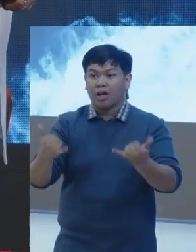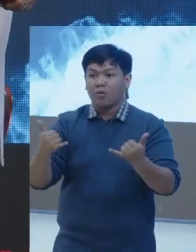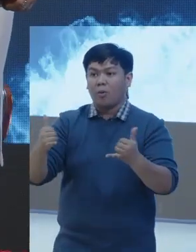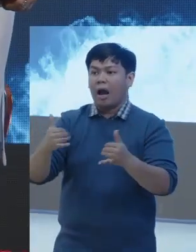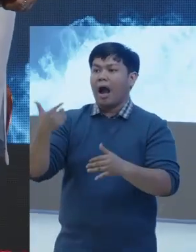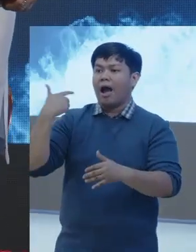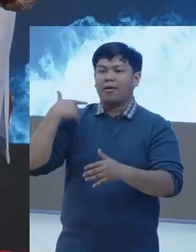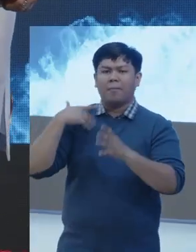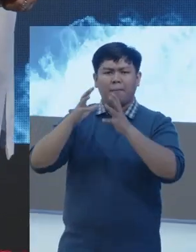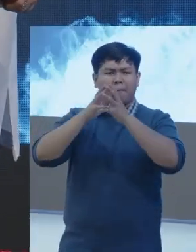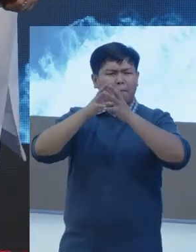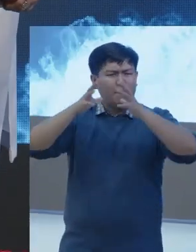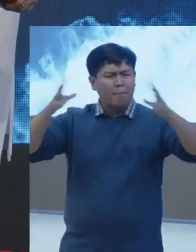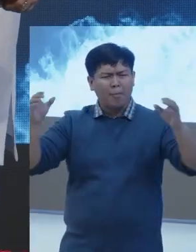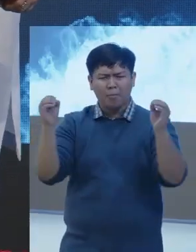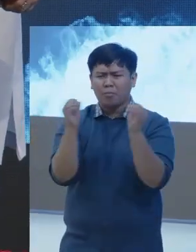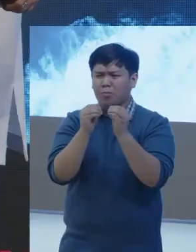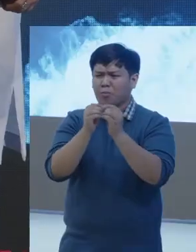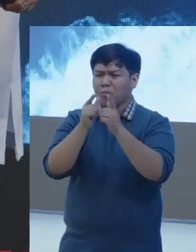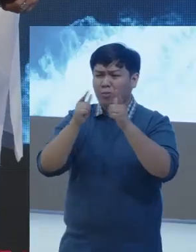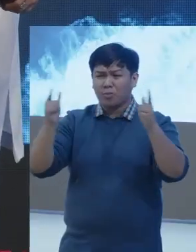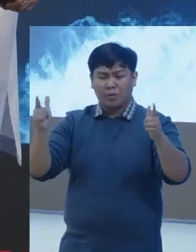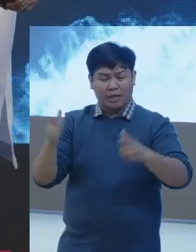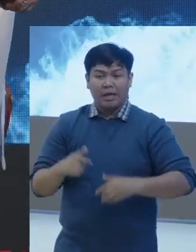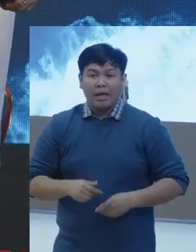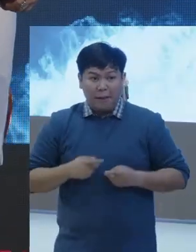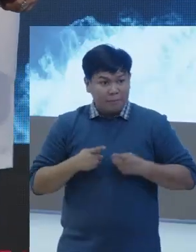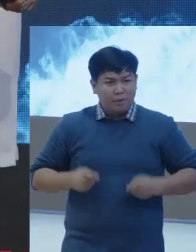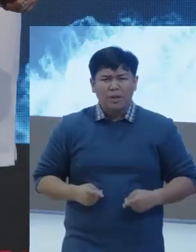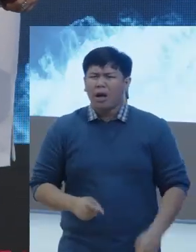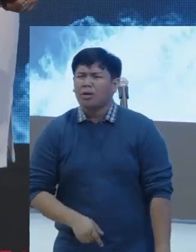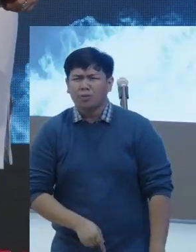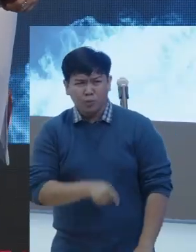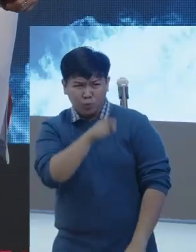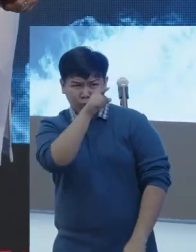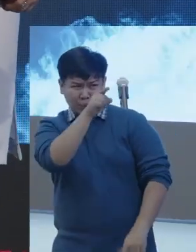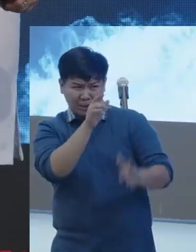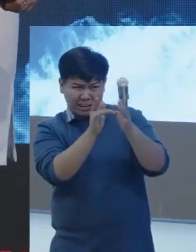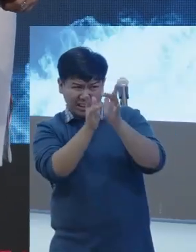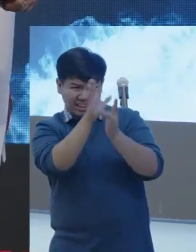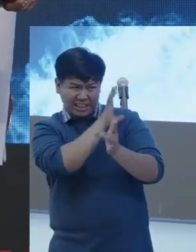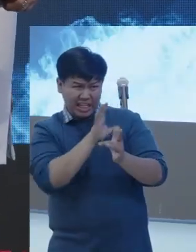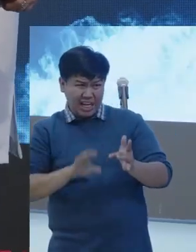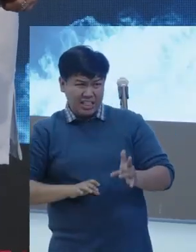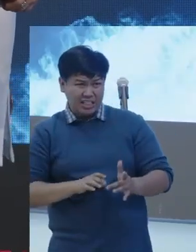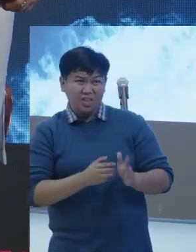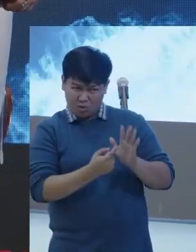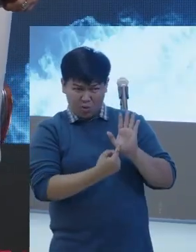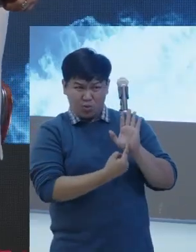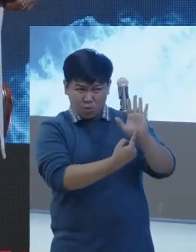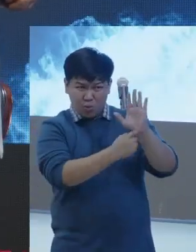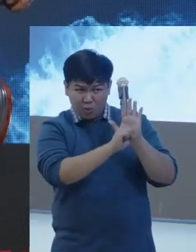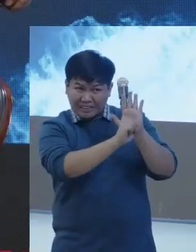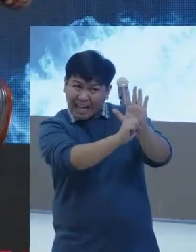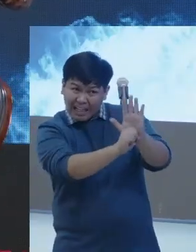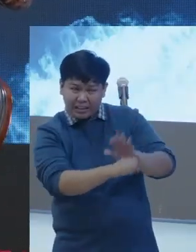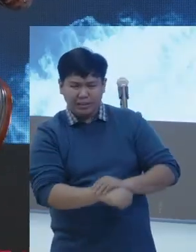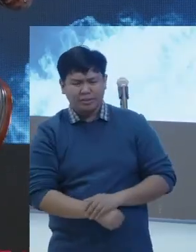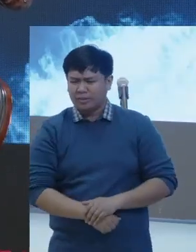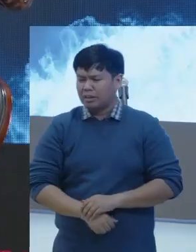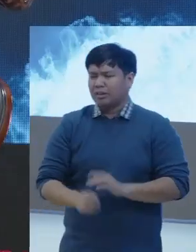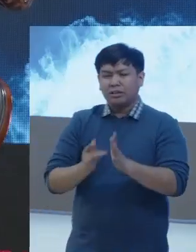here. Humingi ng sign yung mga Pariseo. Sabi niya, hindi ko kayo bibigyan ng sign. Nakakahiya